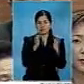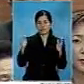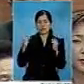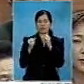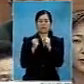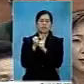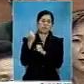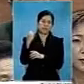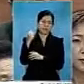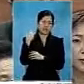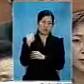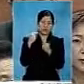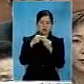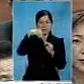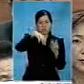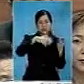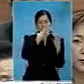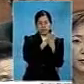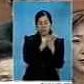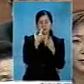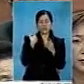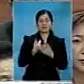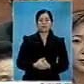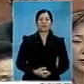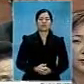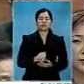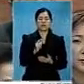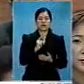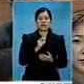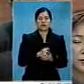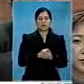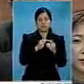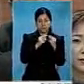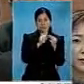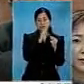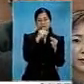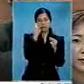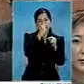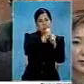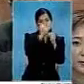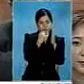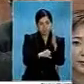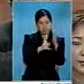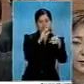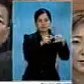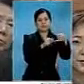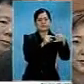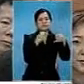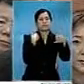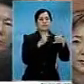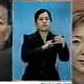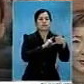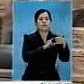กแรงยิ่งกว่าที่รัฐธรรมนูญ237เดิมเขียนไว้ด้วยฉะนั้นหลักคือใครทำผิดคนนั้นรับผิดชอบและมีกฎหมาย